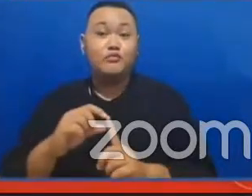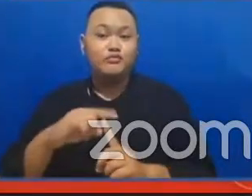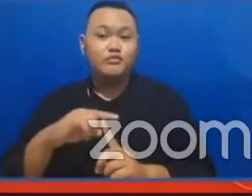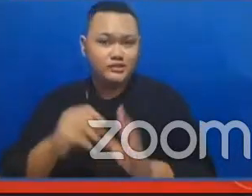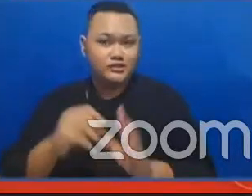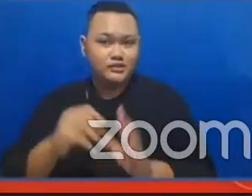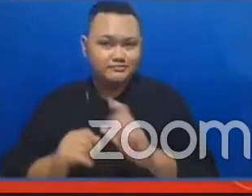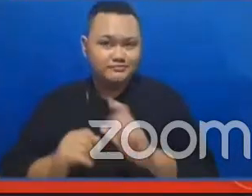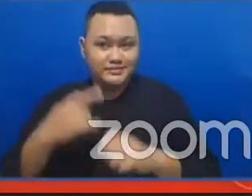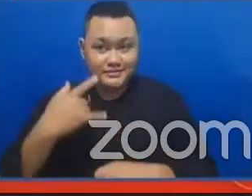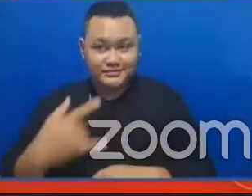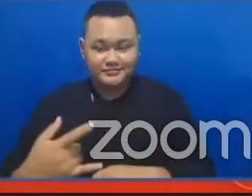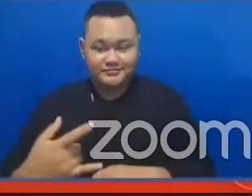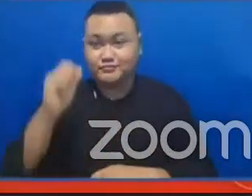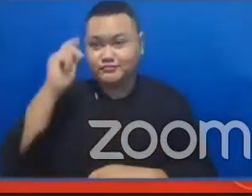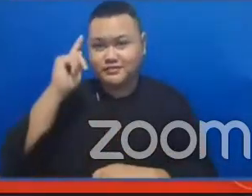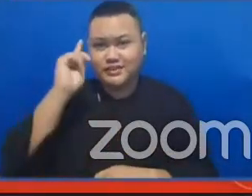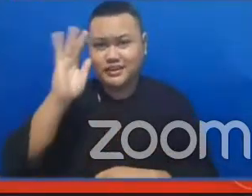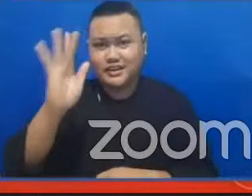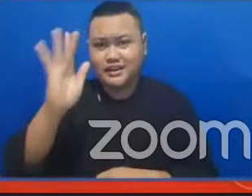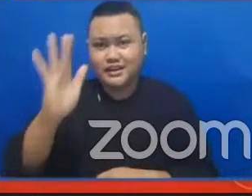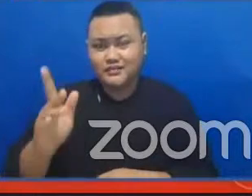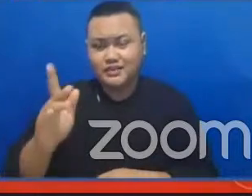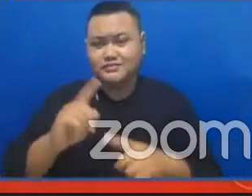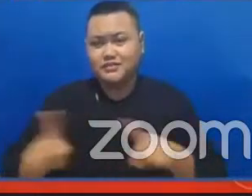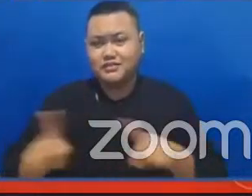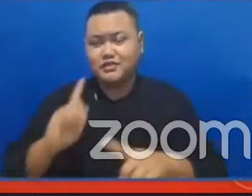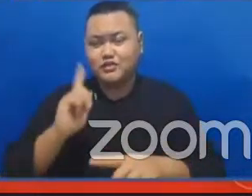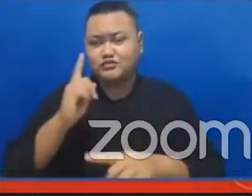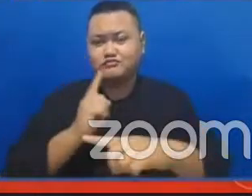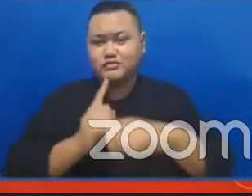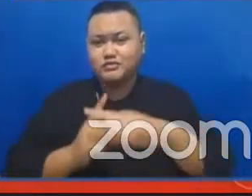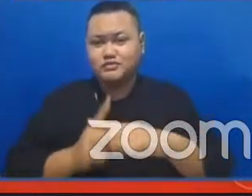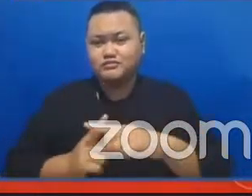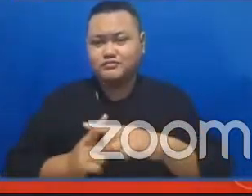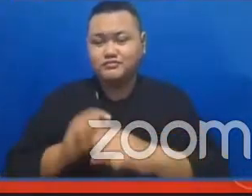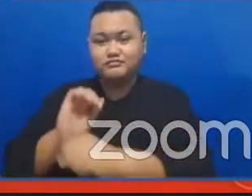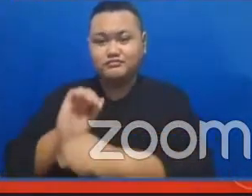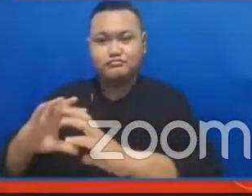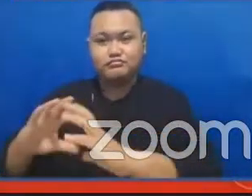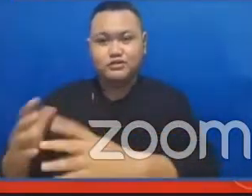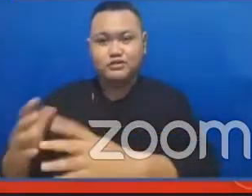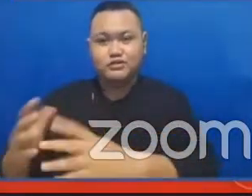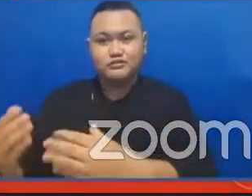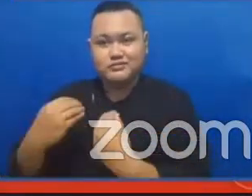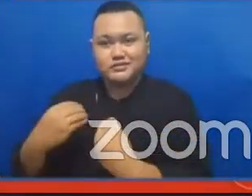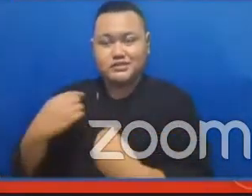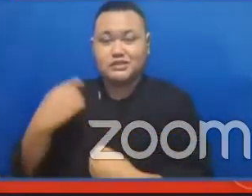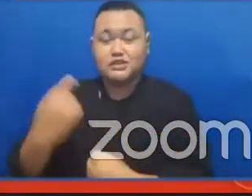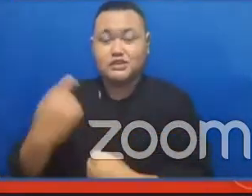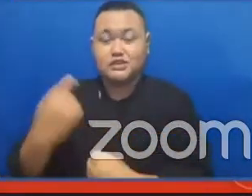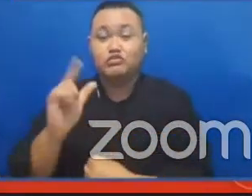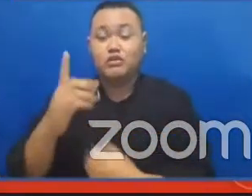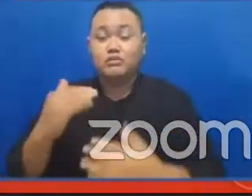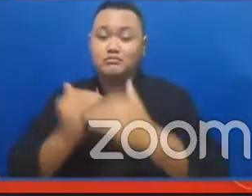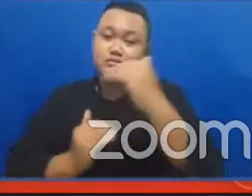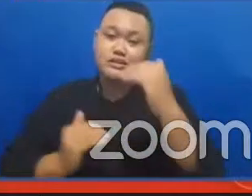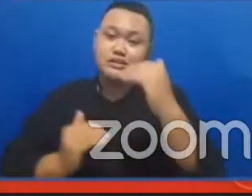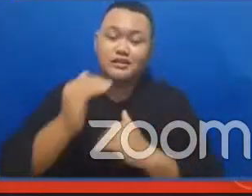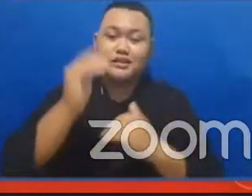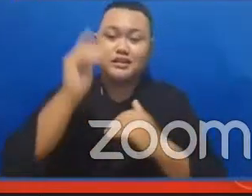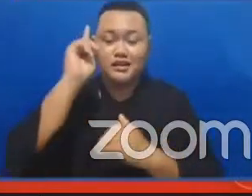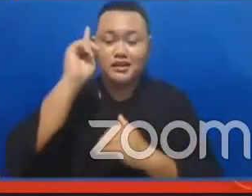kreativitas dan inovasi. Pandemi sedang mengajarkan kita untuk bisa meningkatkan kreativitas